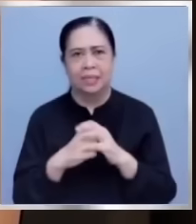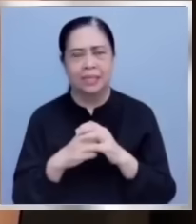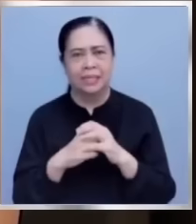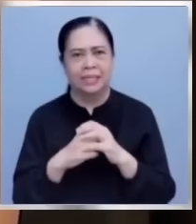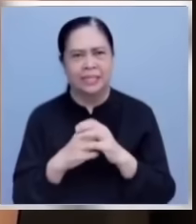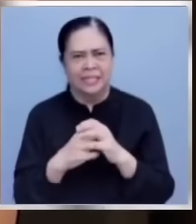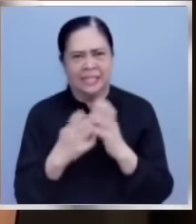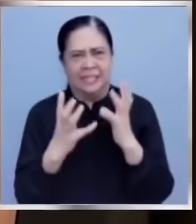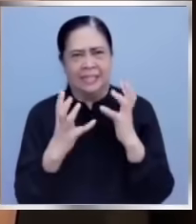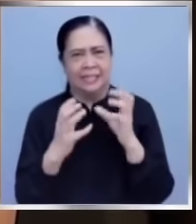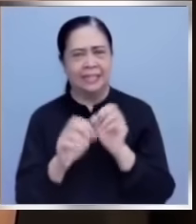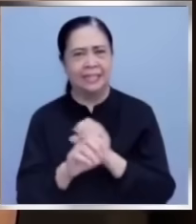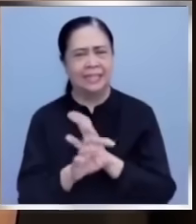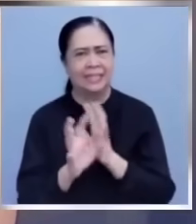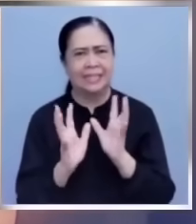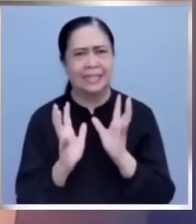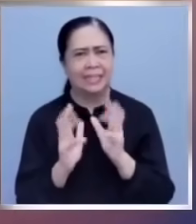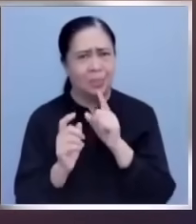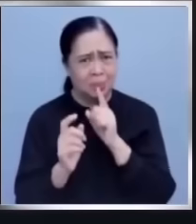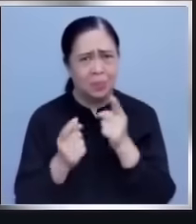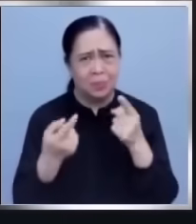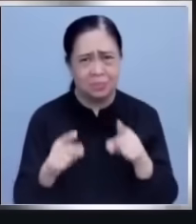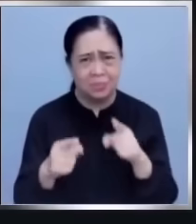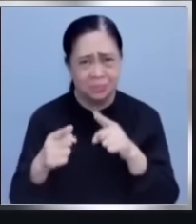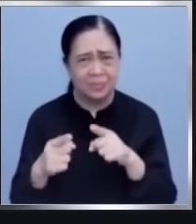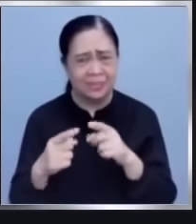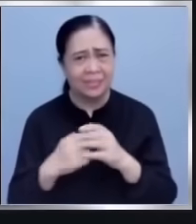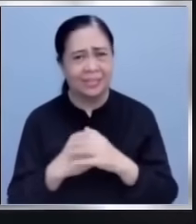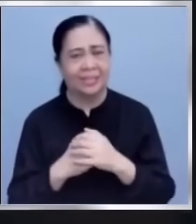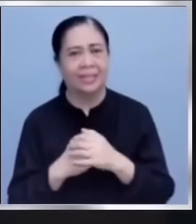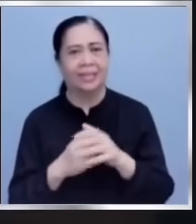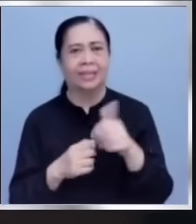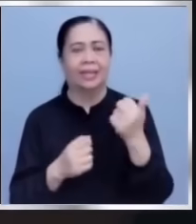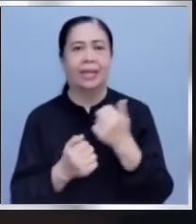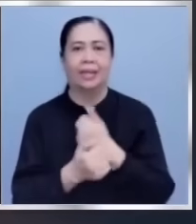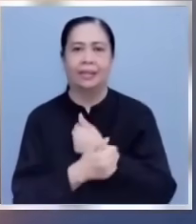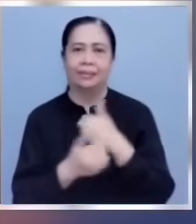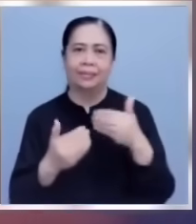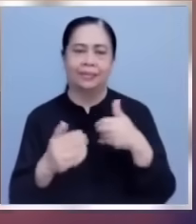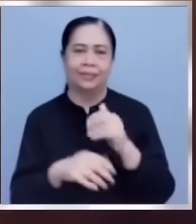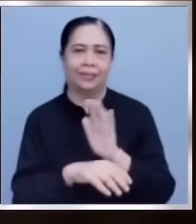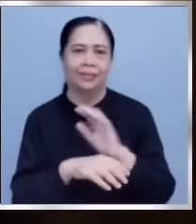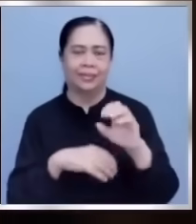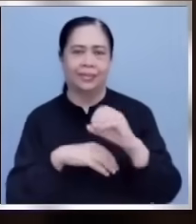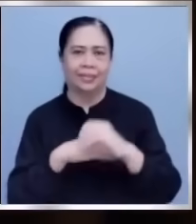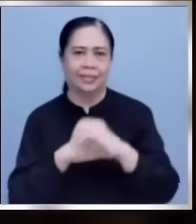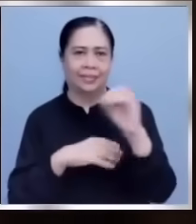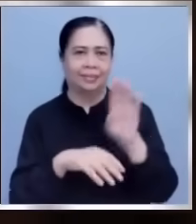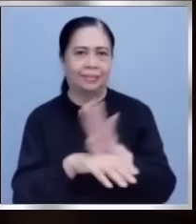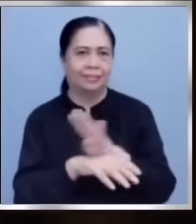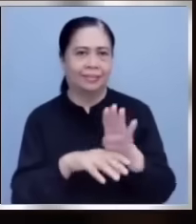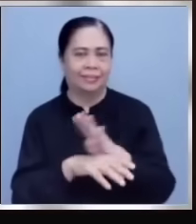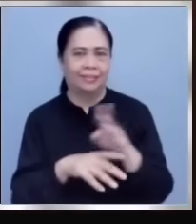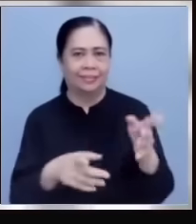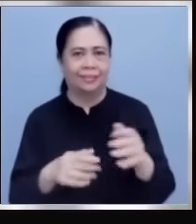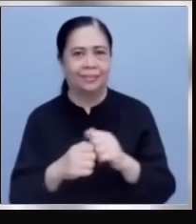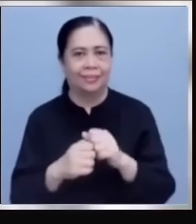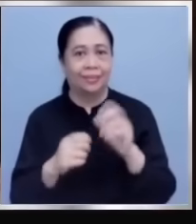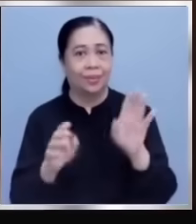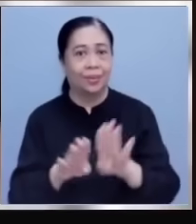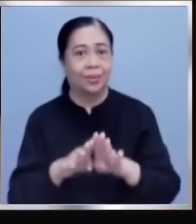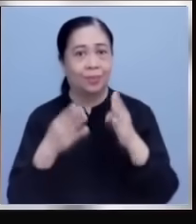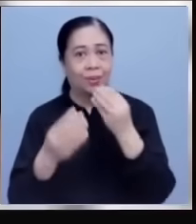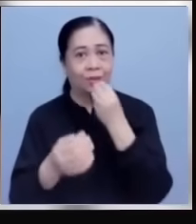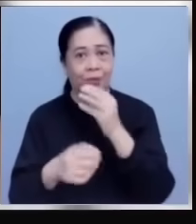lang talaga na talaga bang nangyayari to. Bukod sa Love Before Sunrise, abala rin daw si Andrea sa kanyang bubuksang food